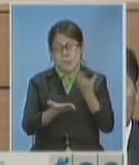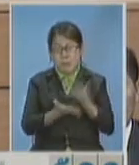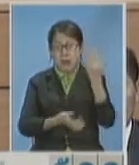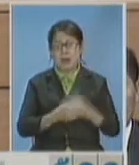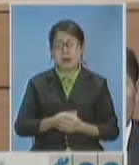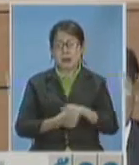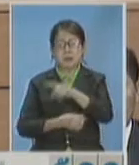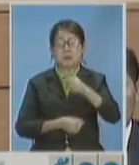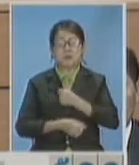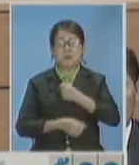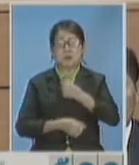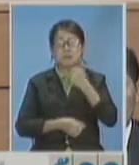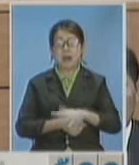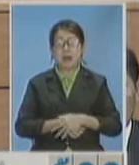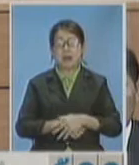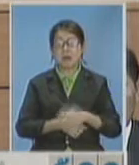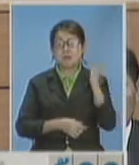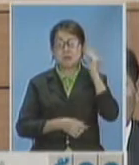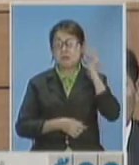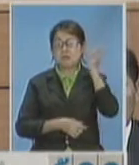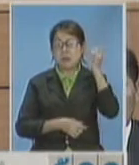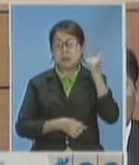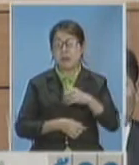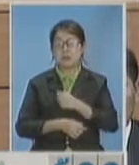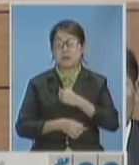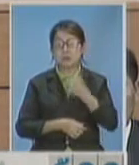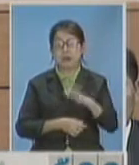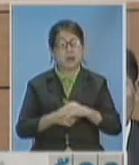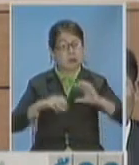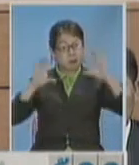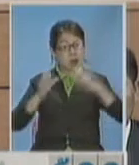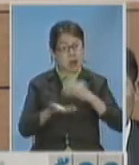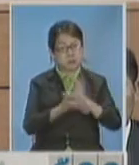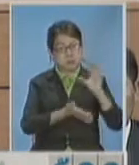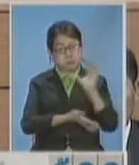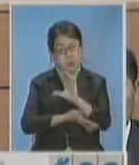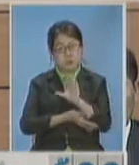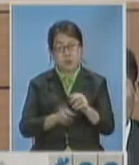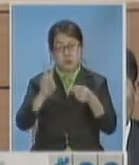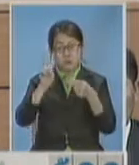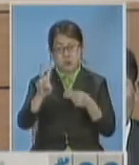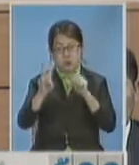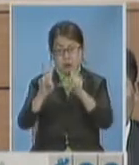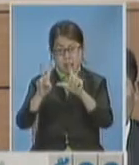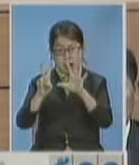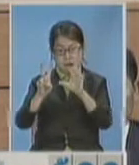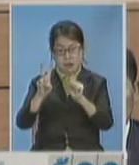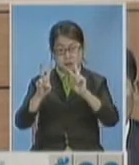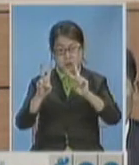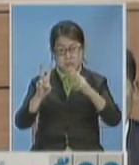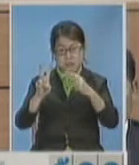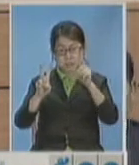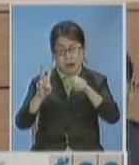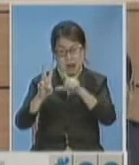ำไมจึงทนฟังไม่ได้เพราะเมื่อรัฐบาลจะจัดงบประมาณ 2,525,000 ล้านบาทไปเพื่อที่